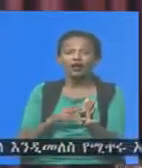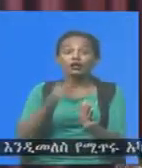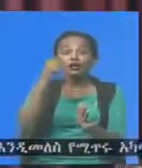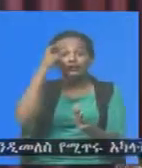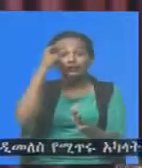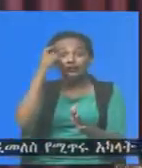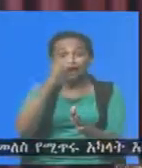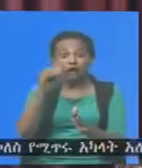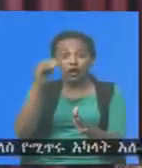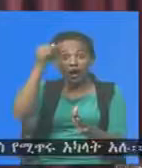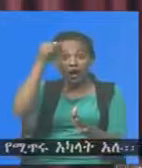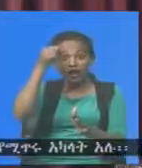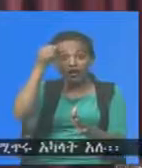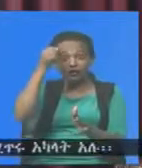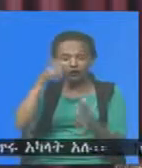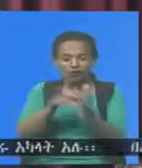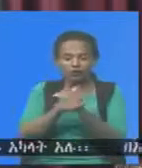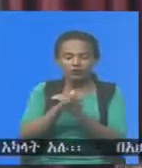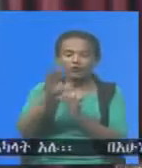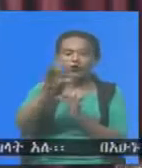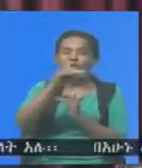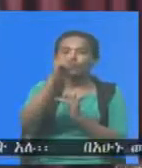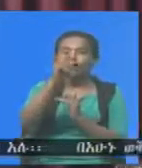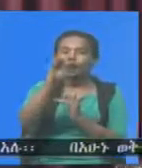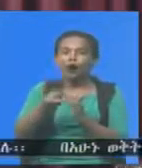ትግራይና ኤርትራ ውስጥ ኩነማን ከፍሏል።